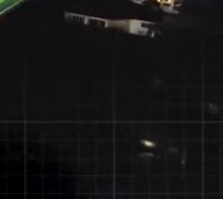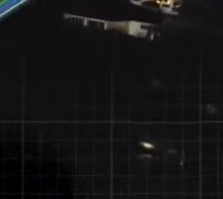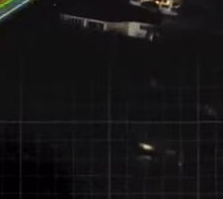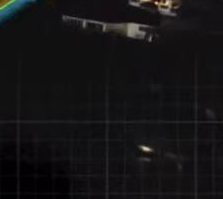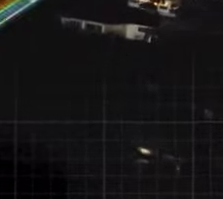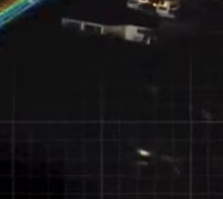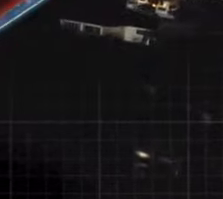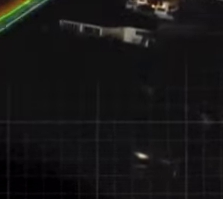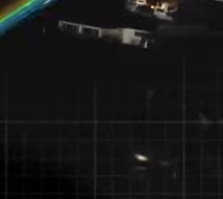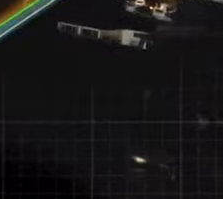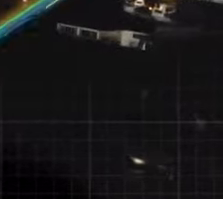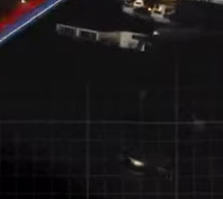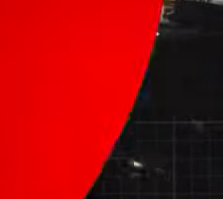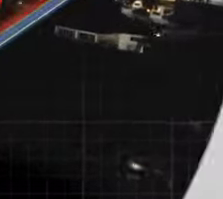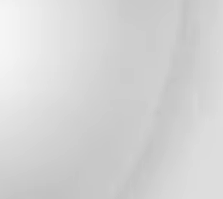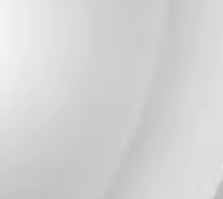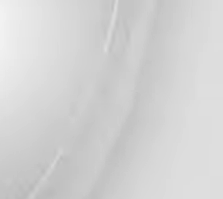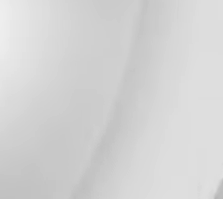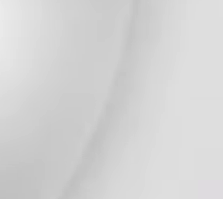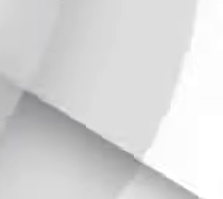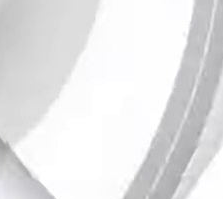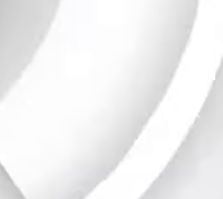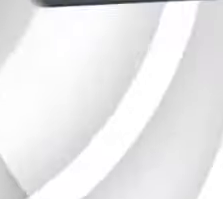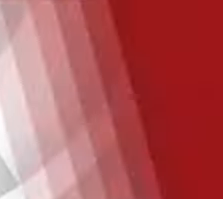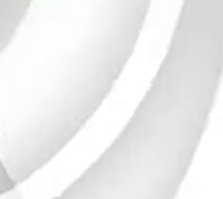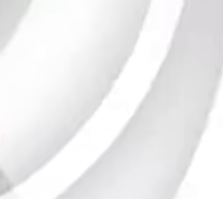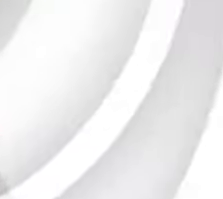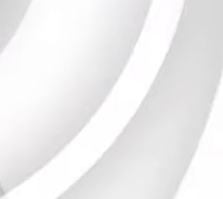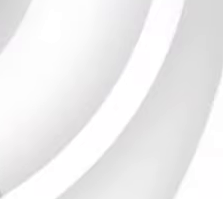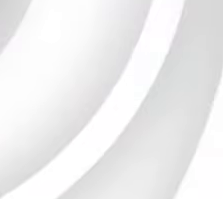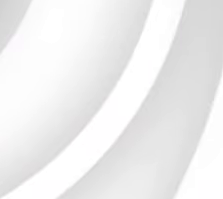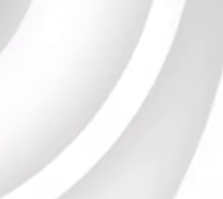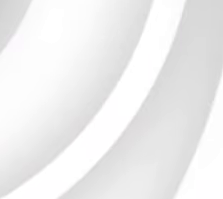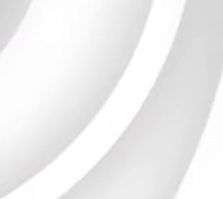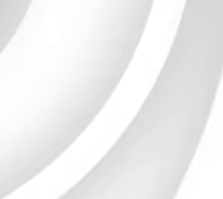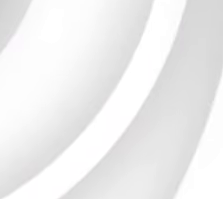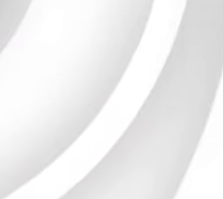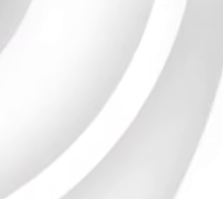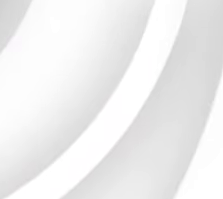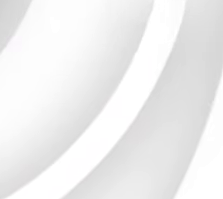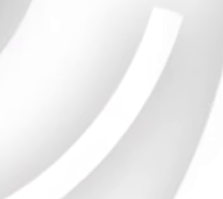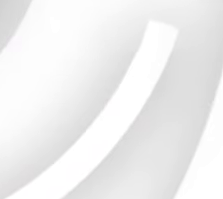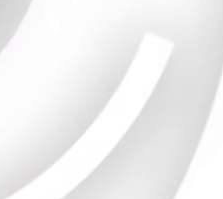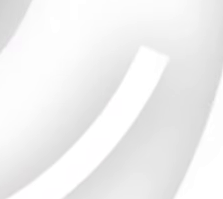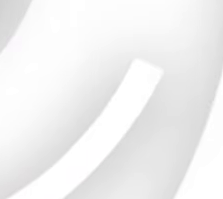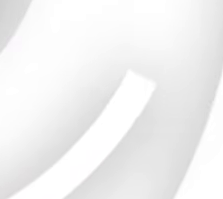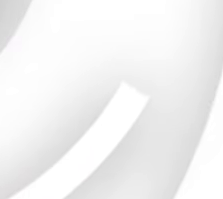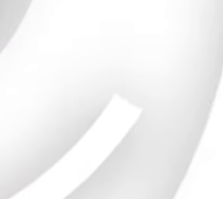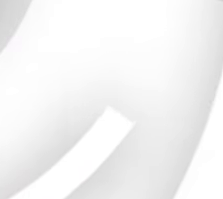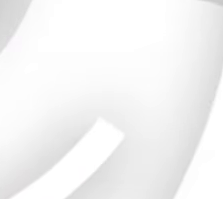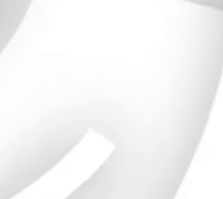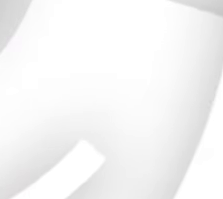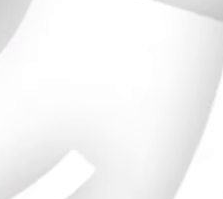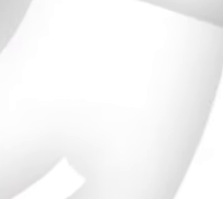ABS-CBN News Center Manila. Ito ang TV Patrol.